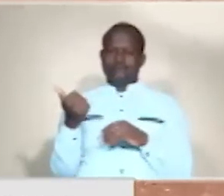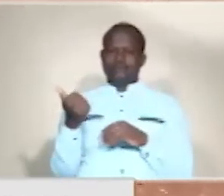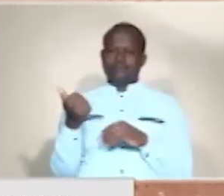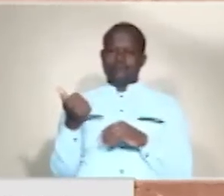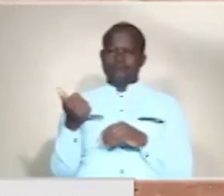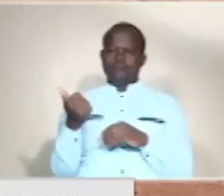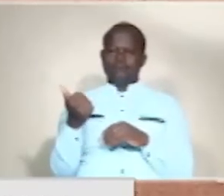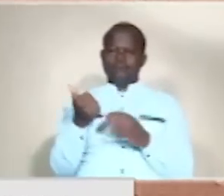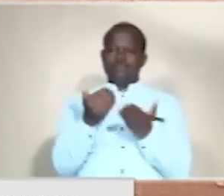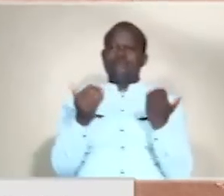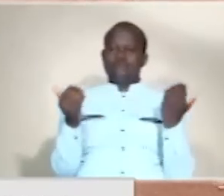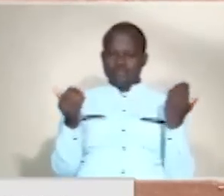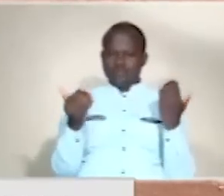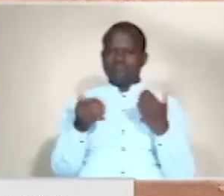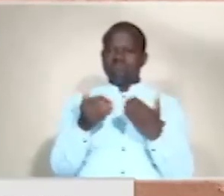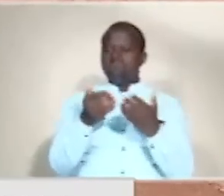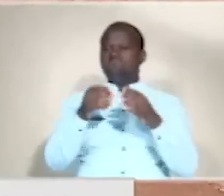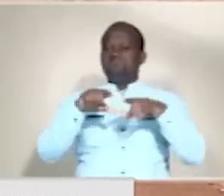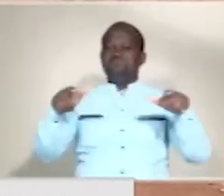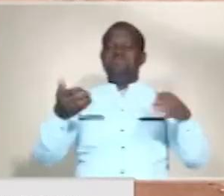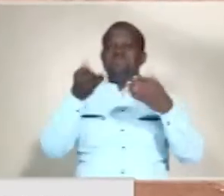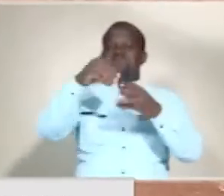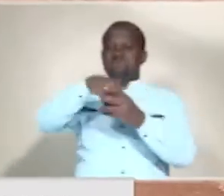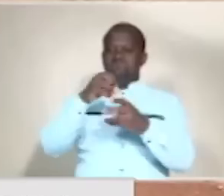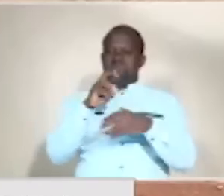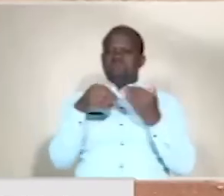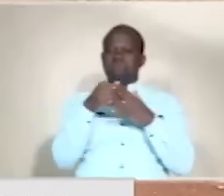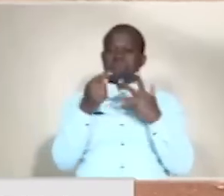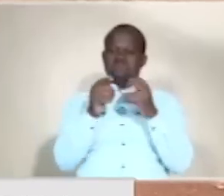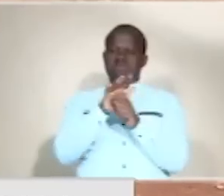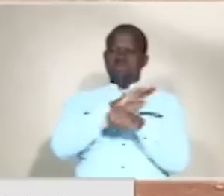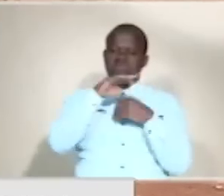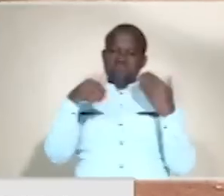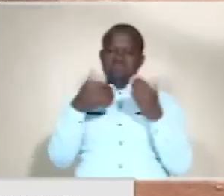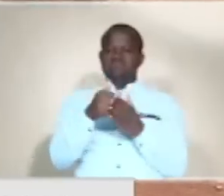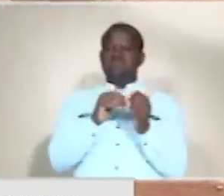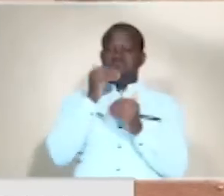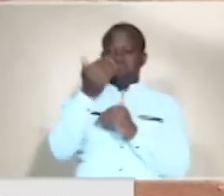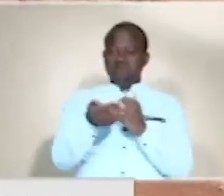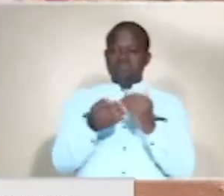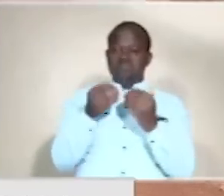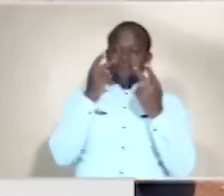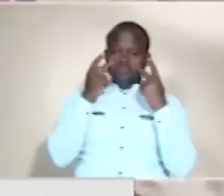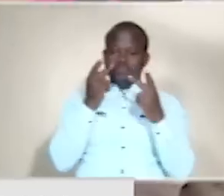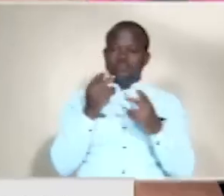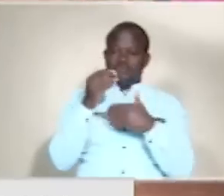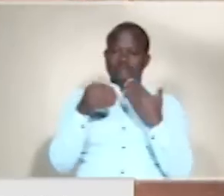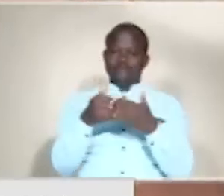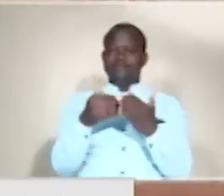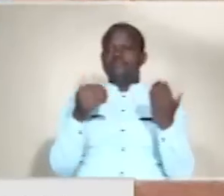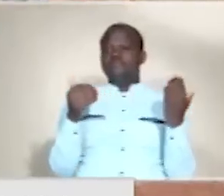mashini zigatengagura zigasiga ibitaka bikirimo cyangwa ibitengu byuzuyemo bakagenda amasuri yaza akabitwara.